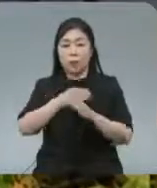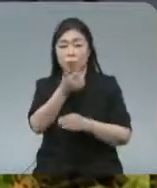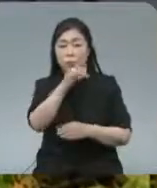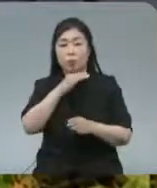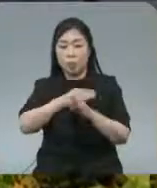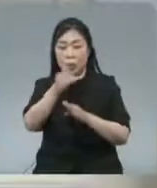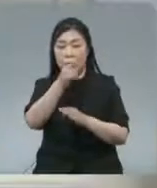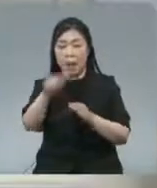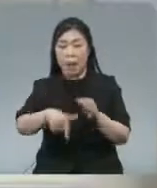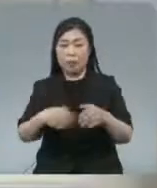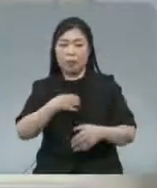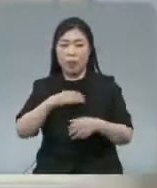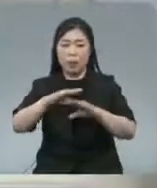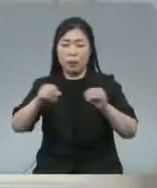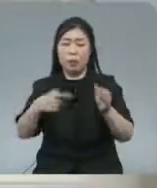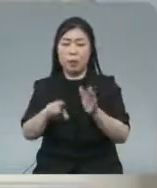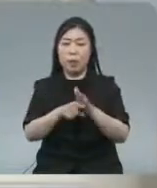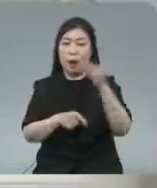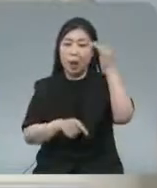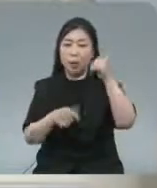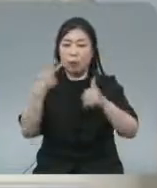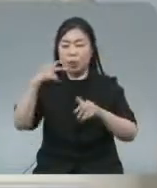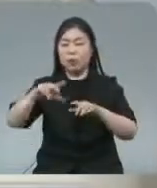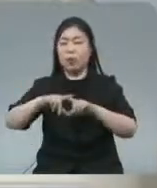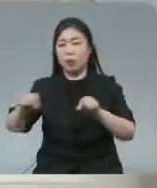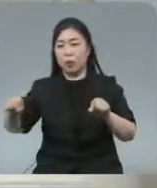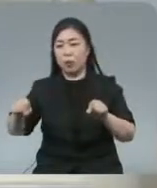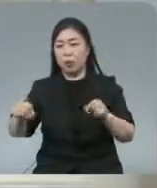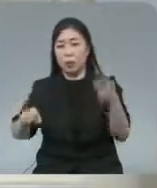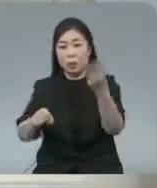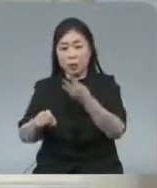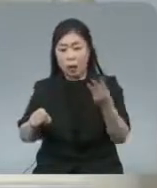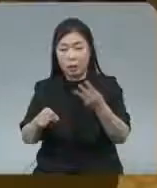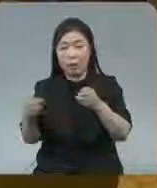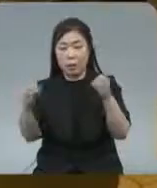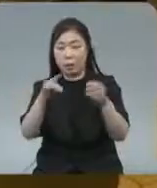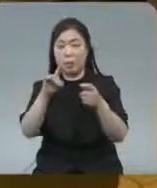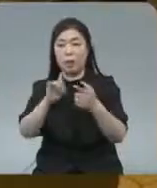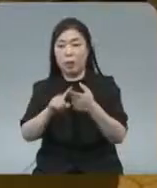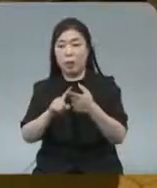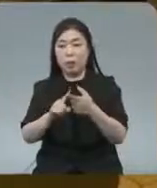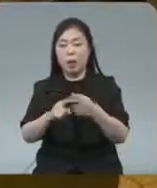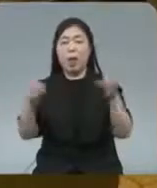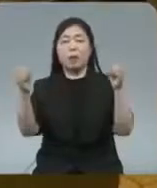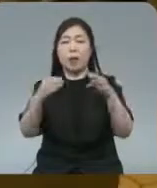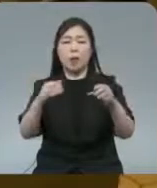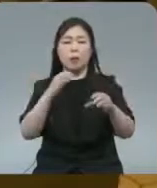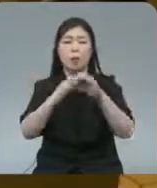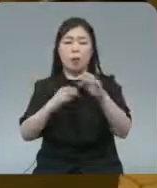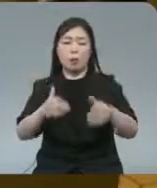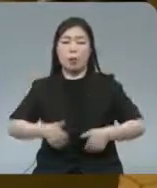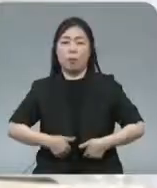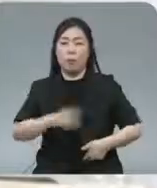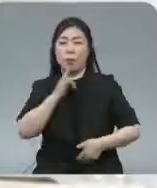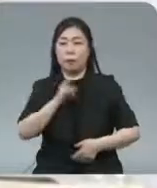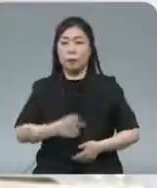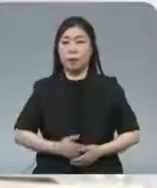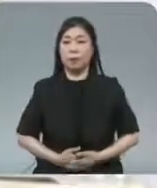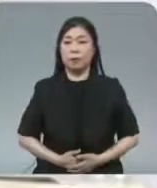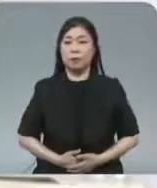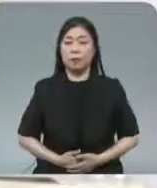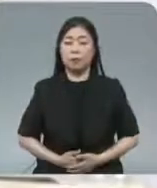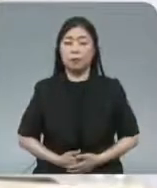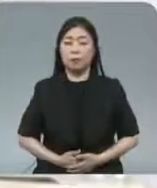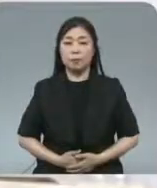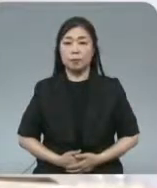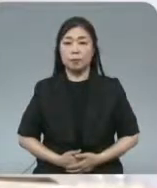hubungan bilateral kedua negara sehingga kedua Korea akhirnya membuka kembali saluran komunikasi antar kau pada hari Selasa yang